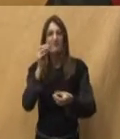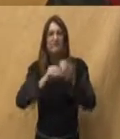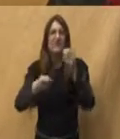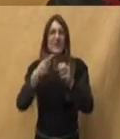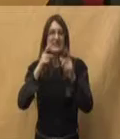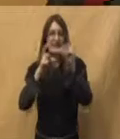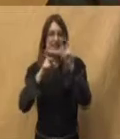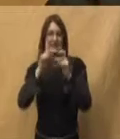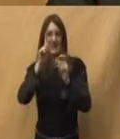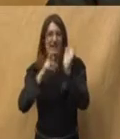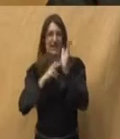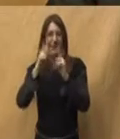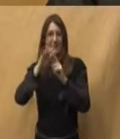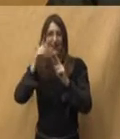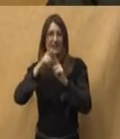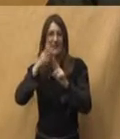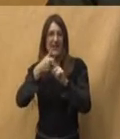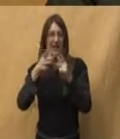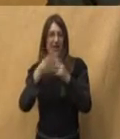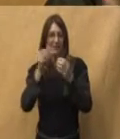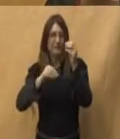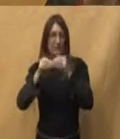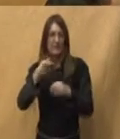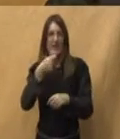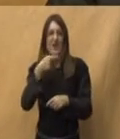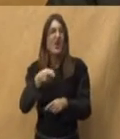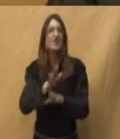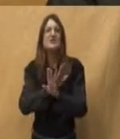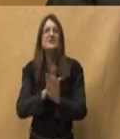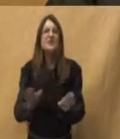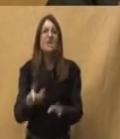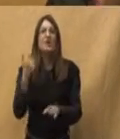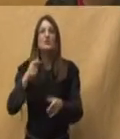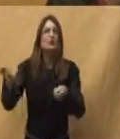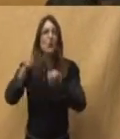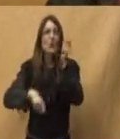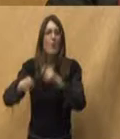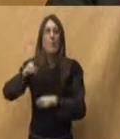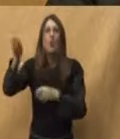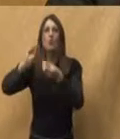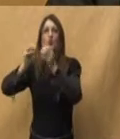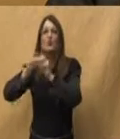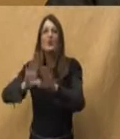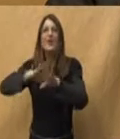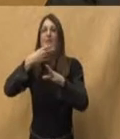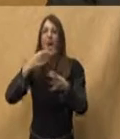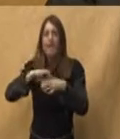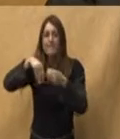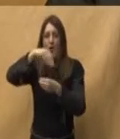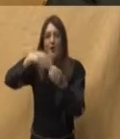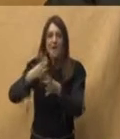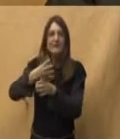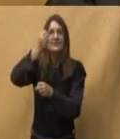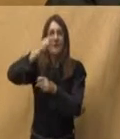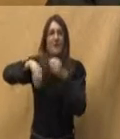to zovem pod navodnicima sintetikom, dakle sintetskom hranom. To je hrana isključivo iz shopping centra, sve je zapakirano, sve je u celofanu, sve je